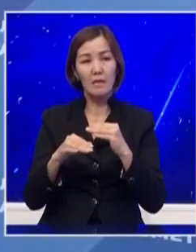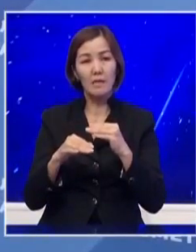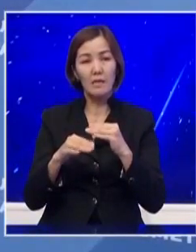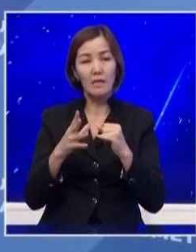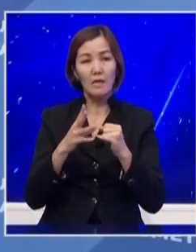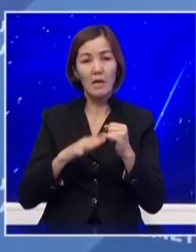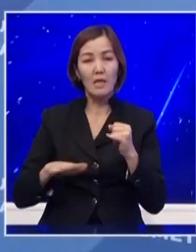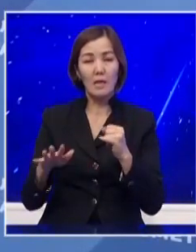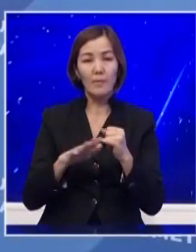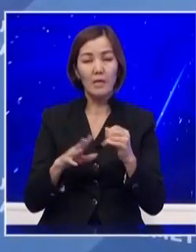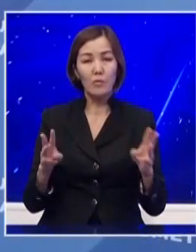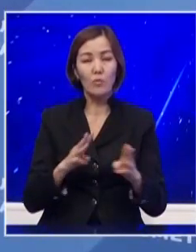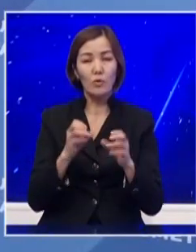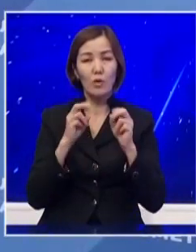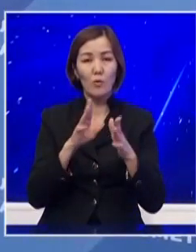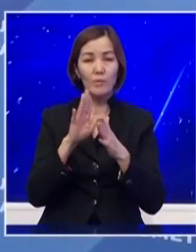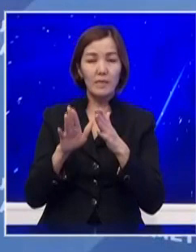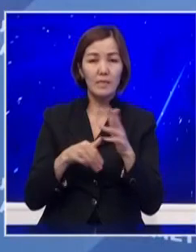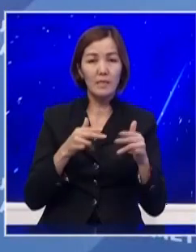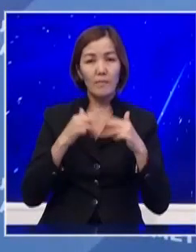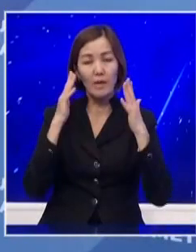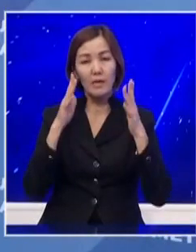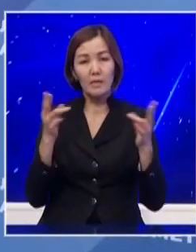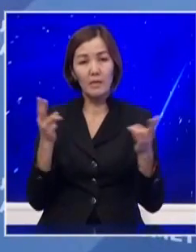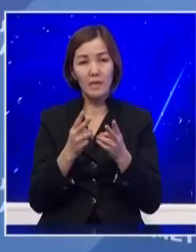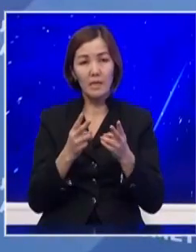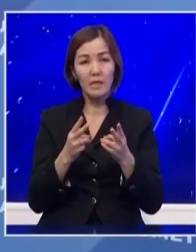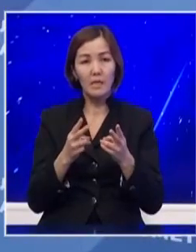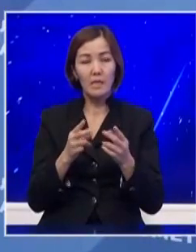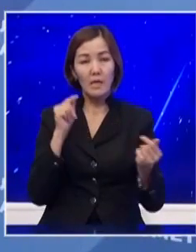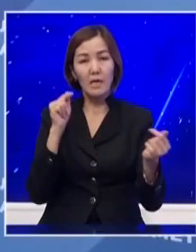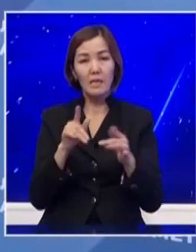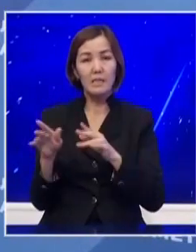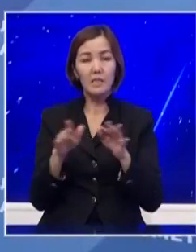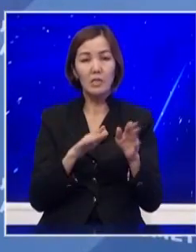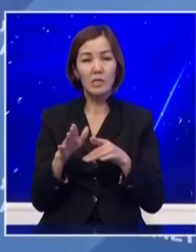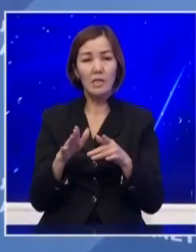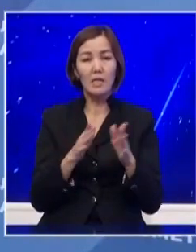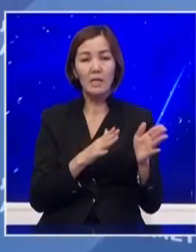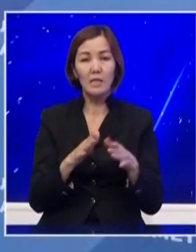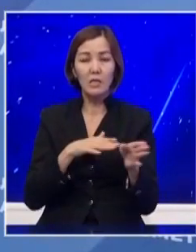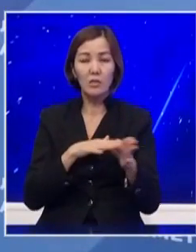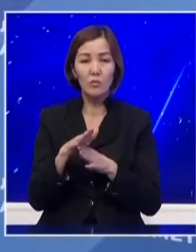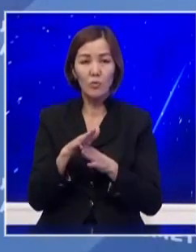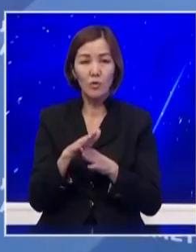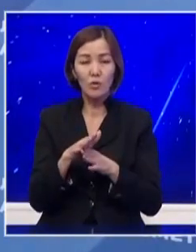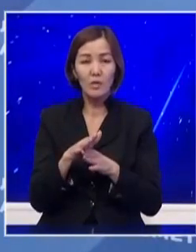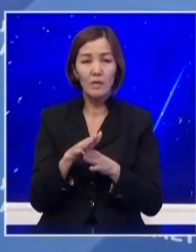алқаптарындағы азаматтардың өрт қауіпсіздігін ережелерін сақтауына және өртке қарсы іс-шаралар кешенін толық